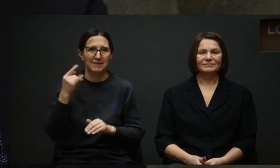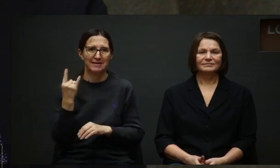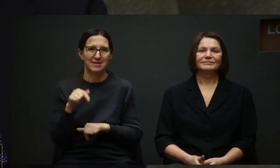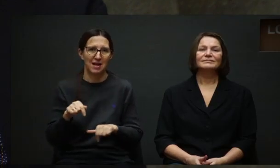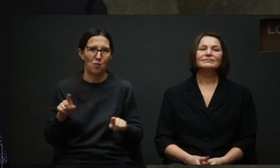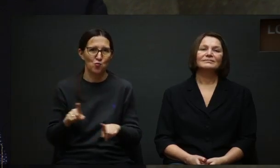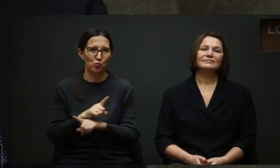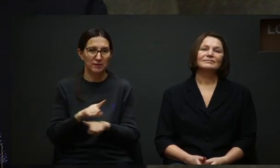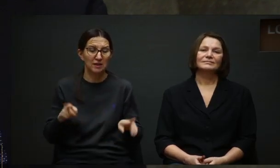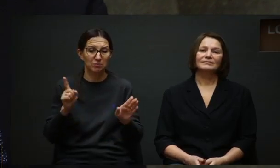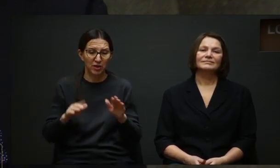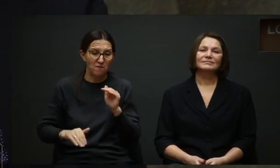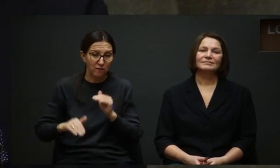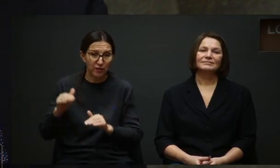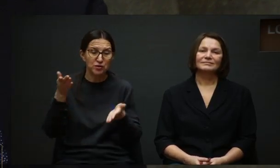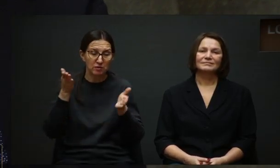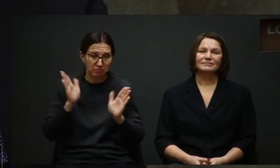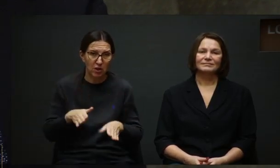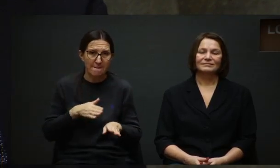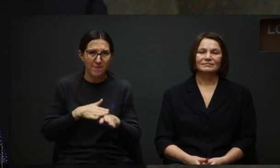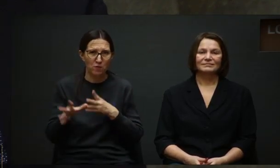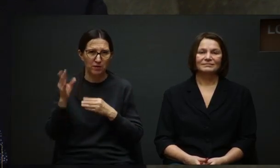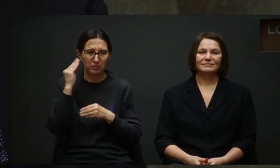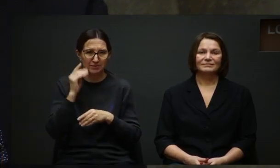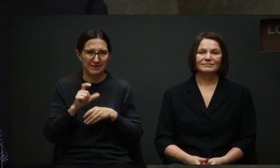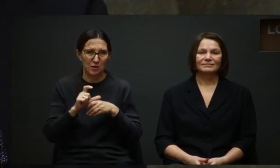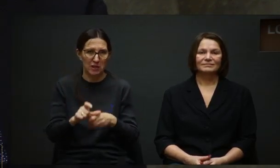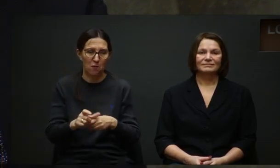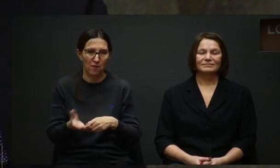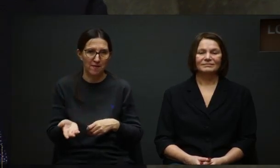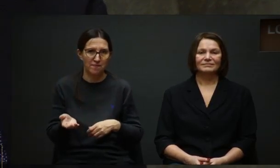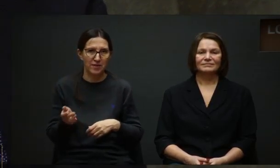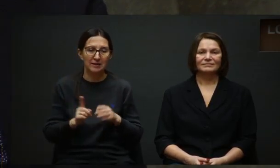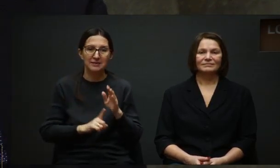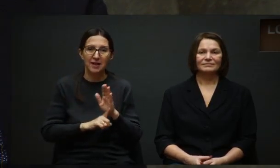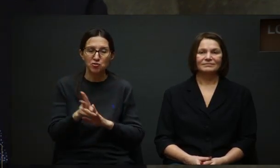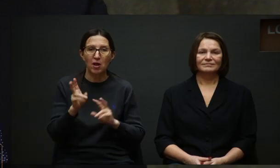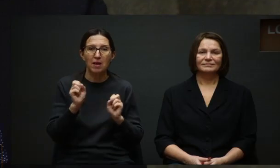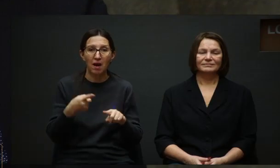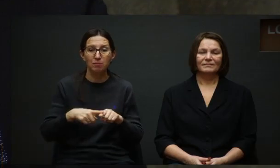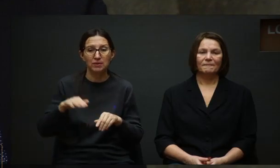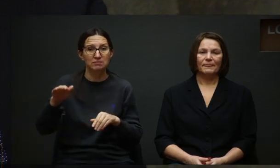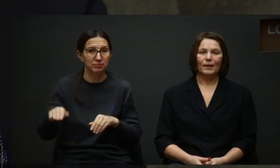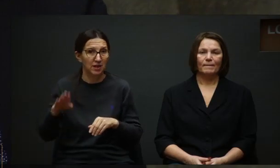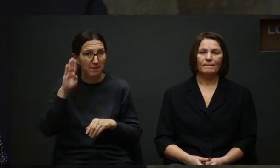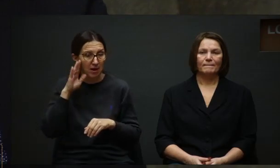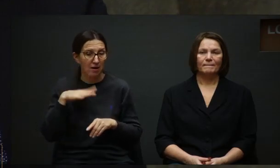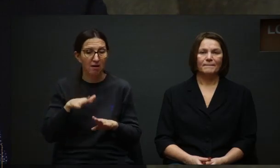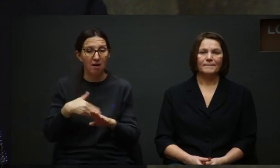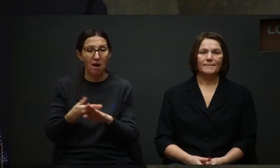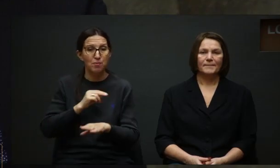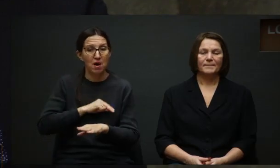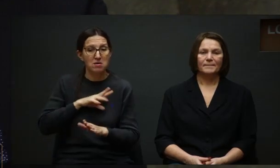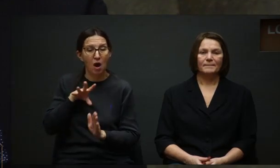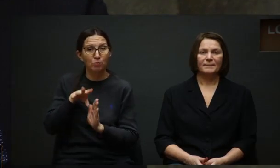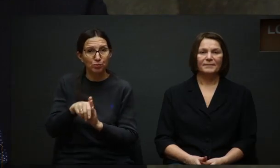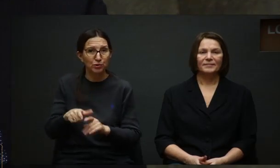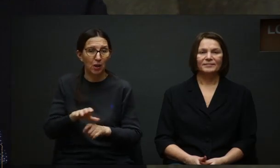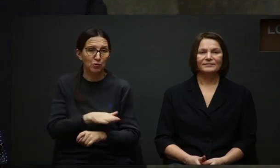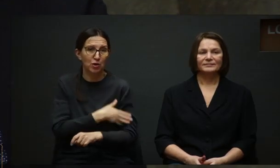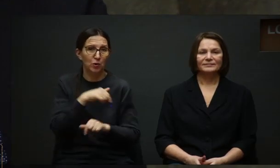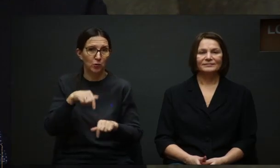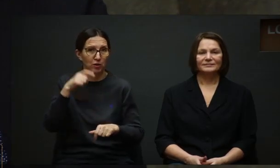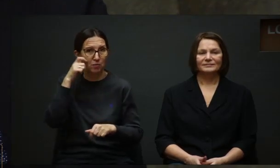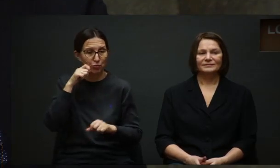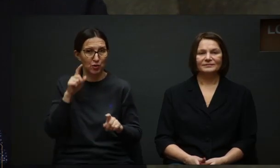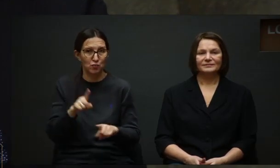вырос в музее в полном смысле этого слова. Сначала как маленький мальчик, потом работал долгое время в